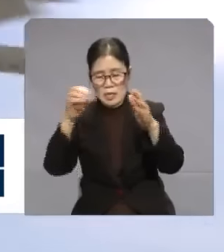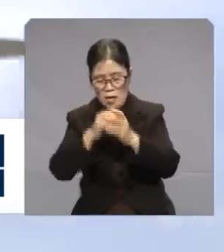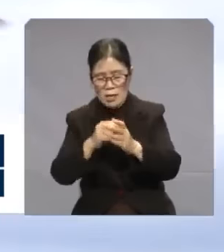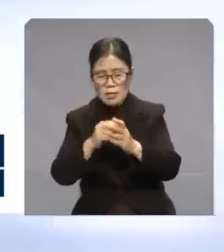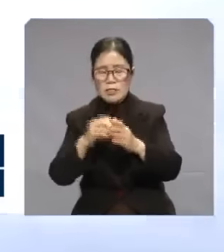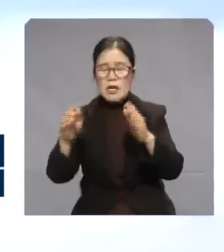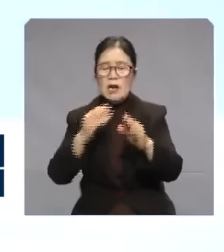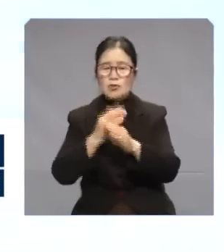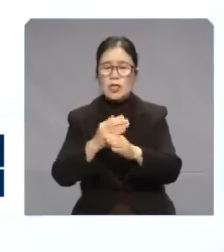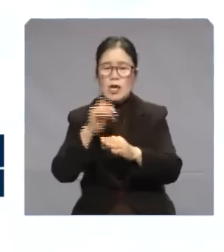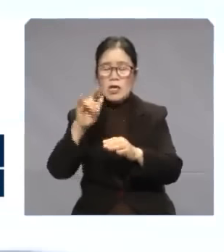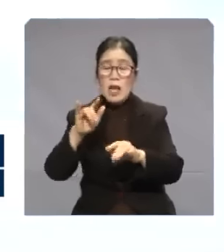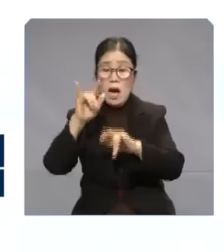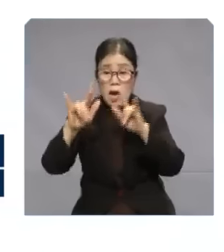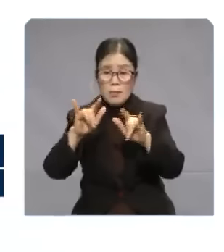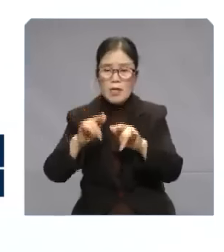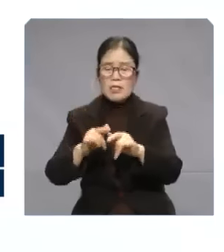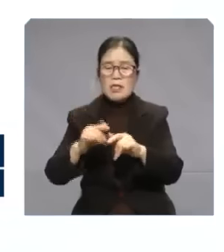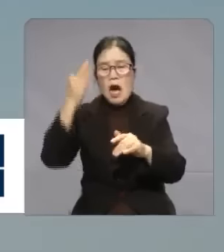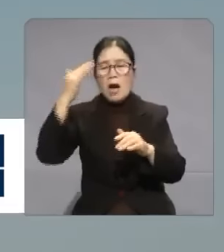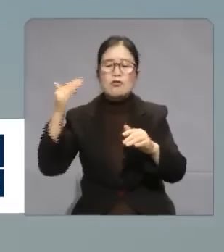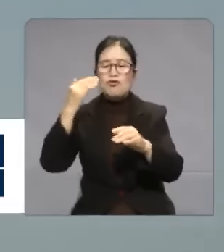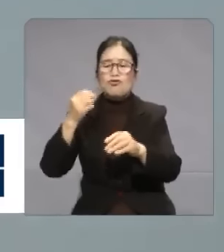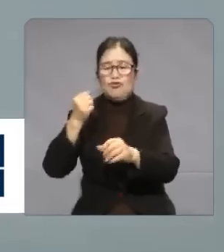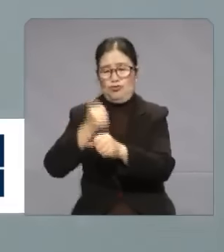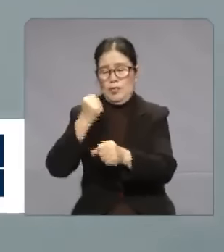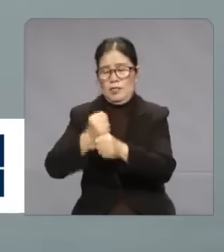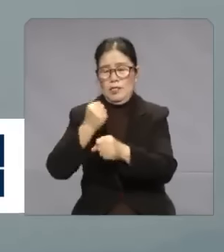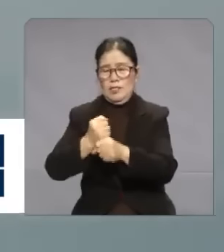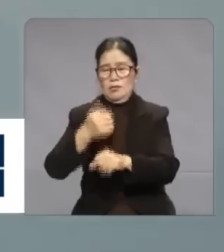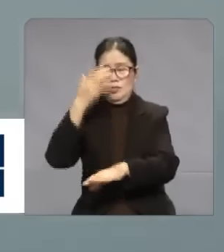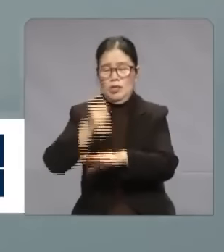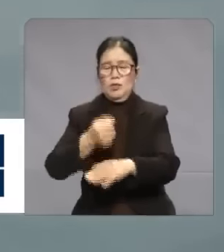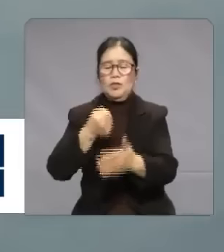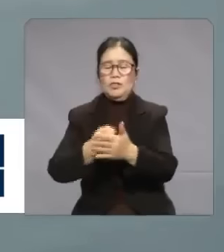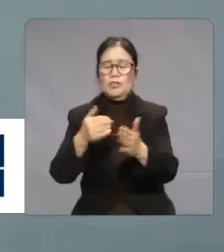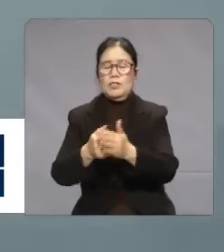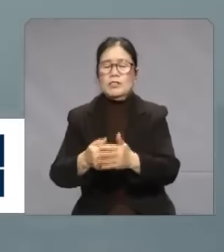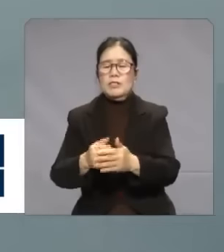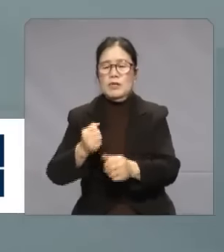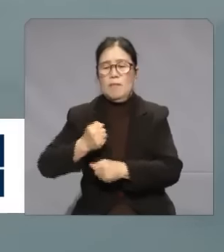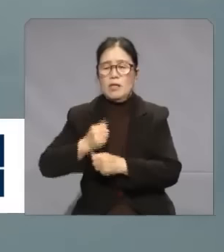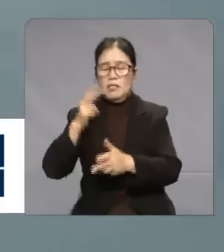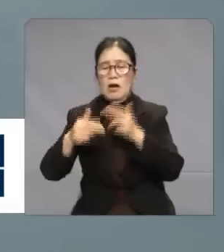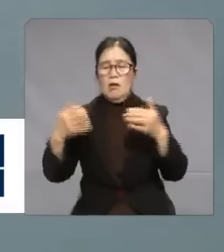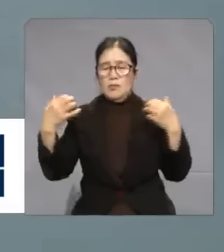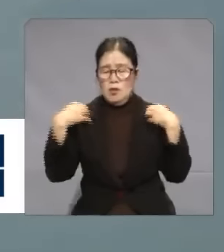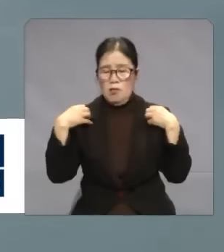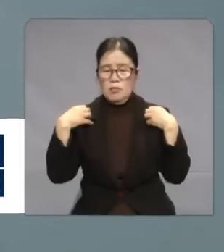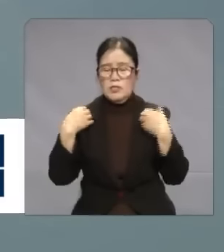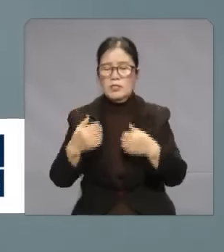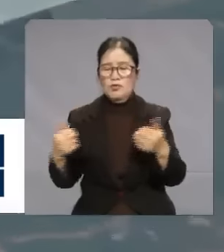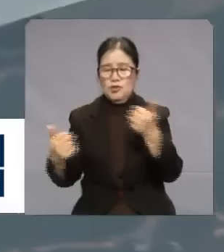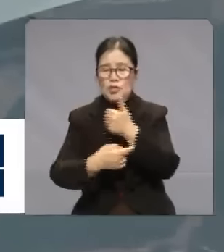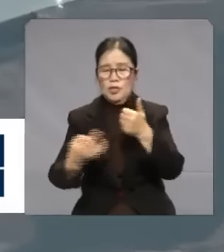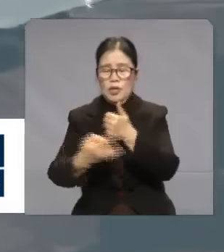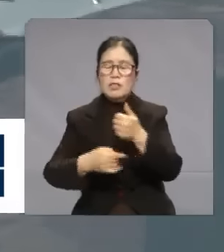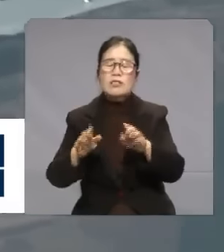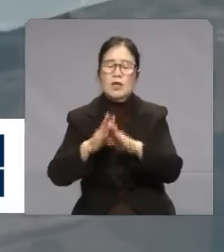정부가 해당 전력을 국산화하기로 최종 결정했습니다. 방위사업청은 158회 방위사업 추진위원회를